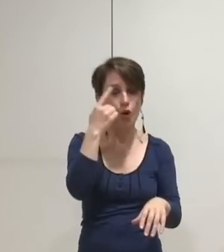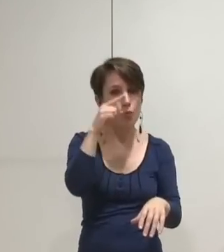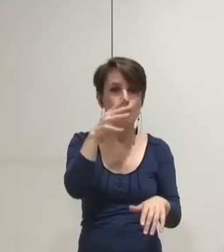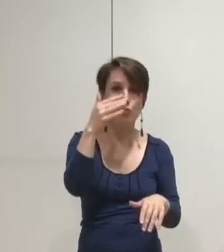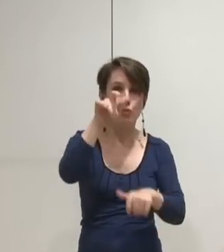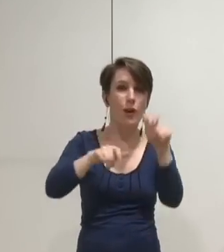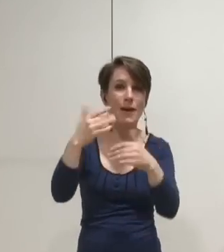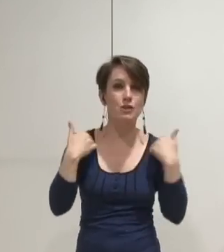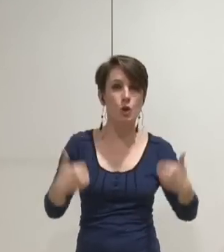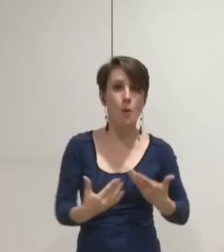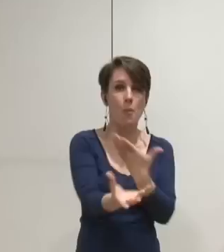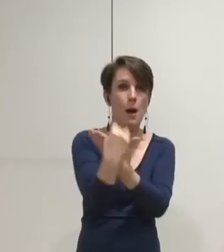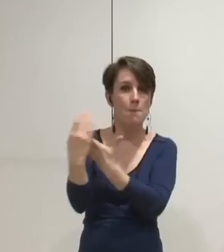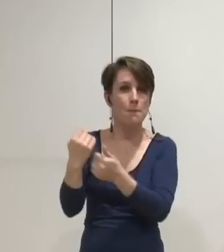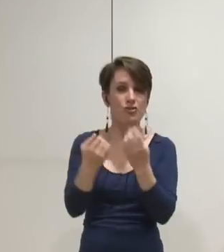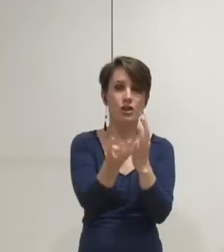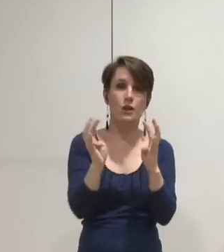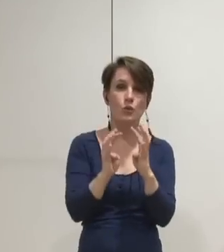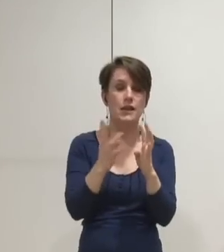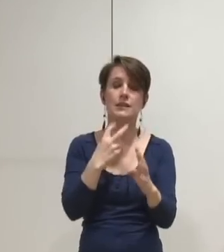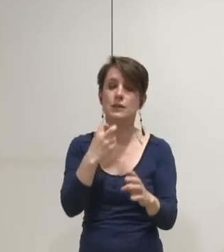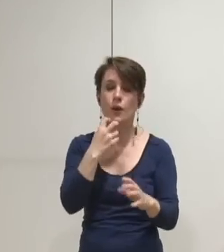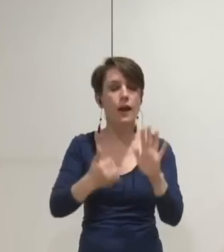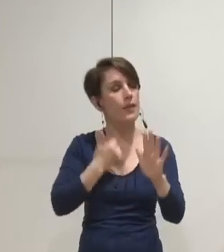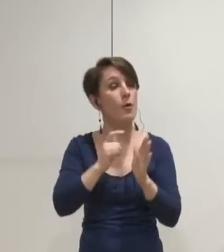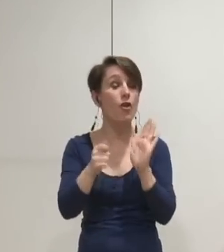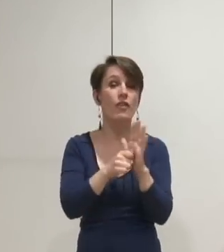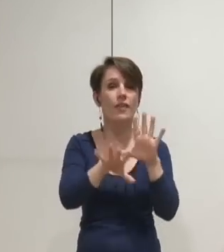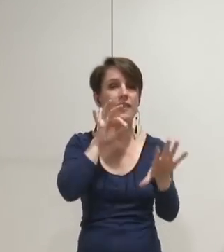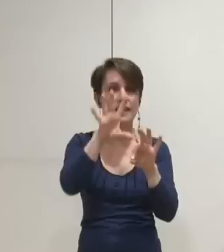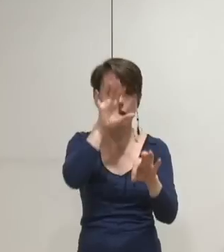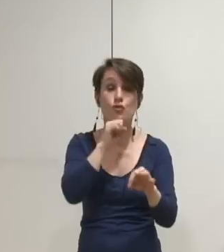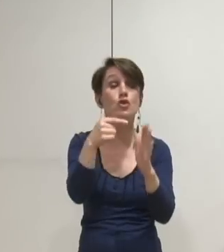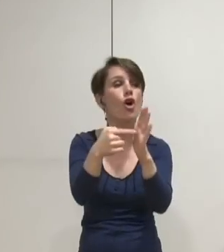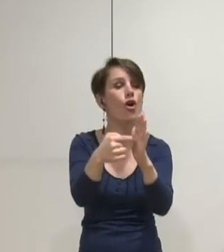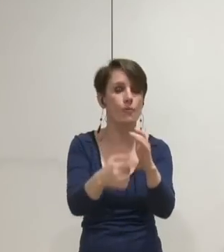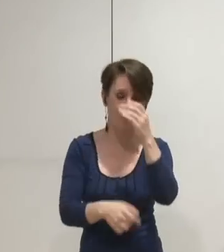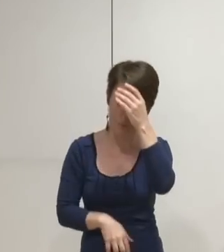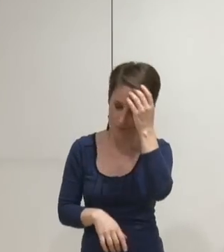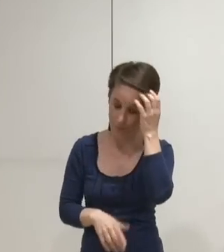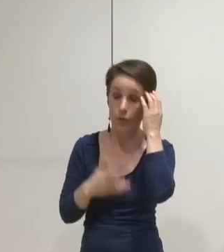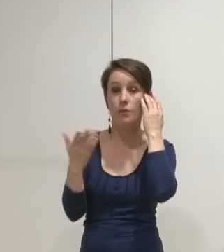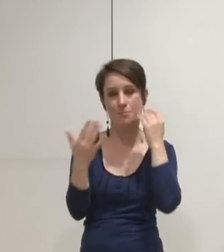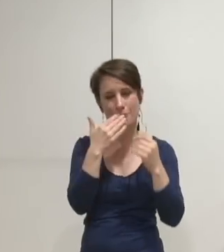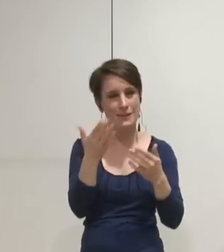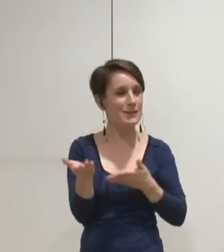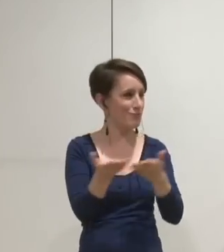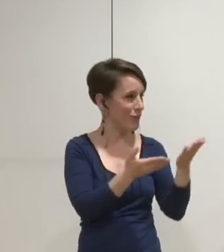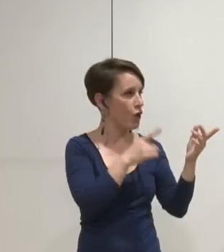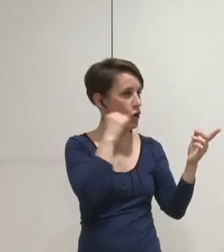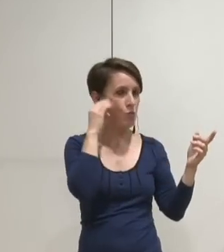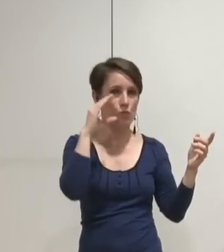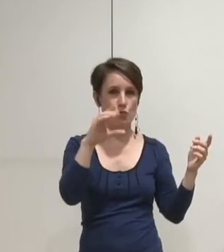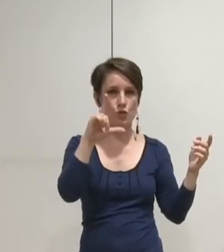participeront au Conseil citoyen indépendant merci merci je vais laisser monsieur clouer vous répondre et puis je ferai